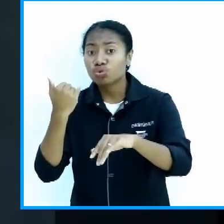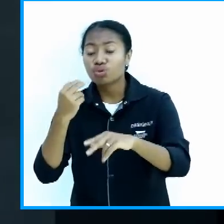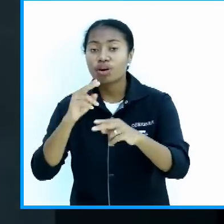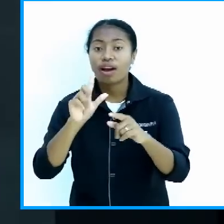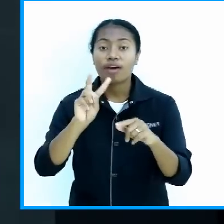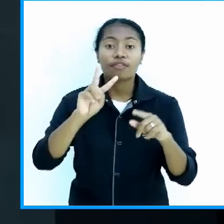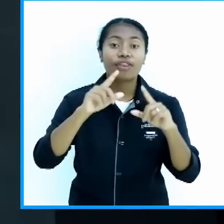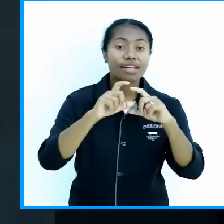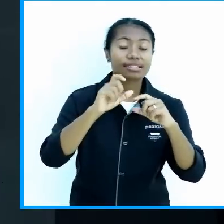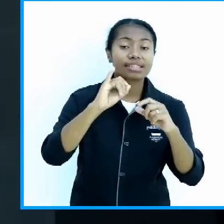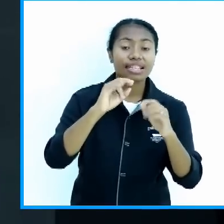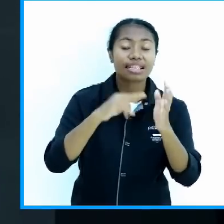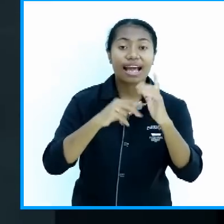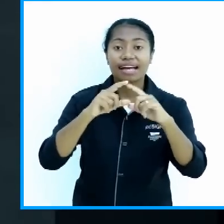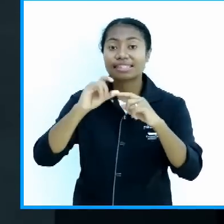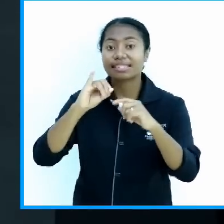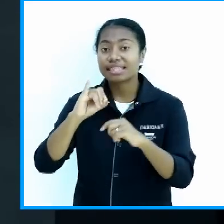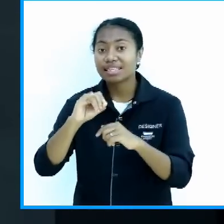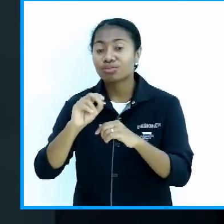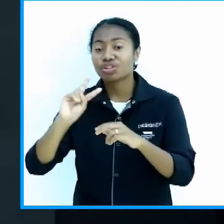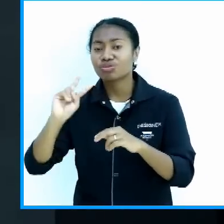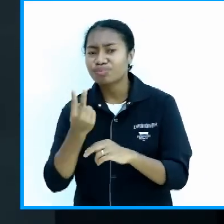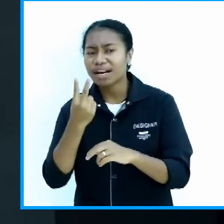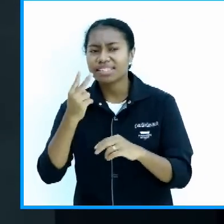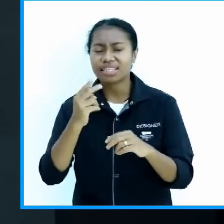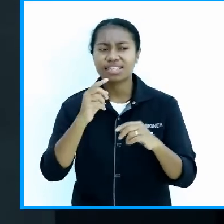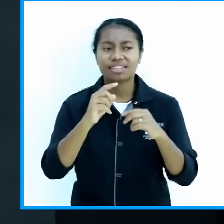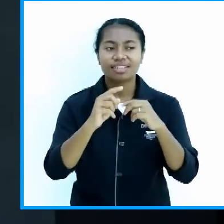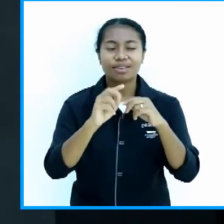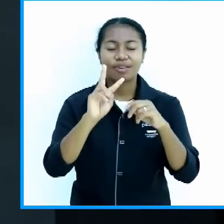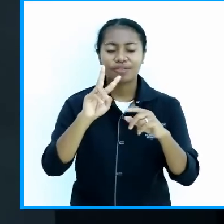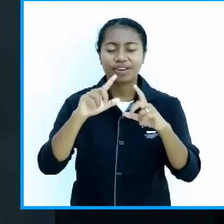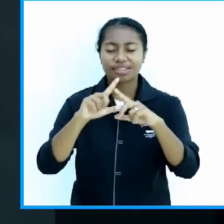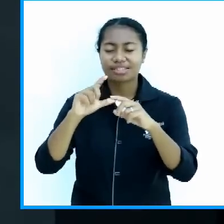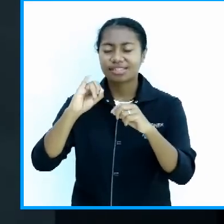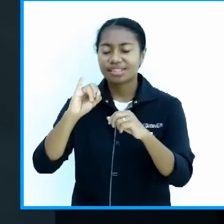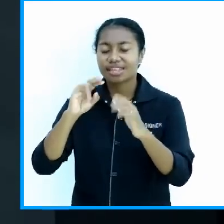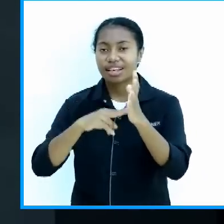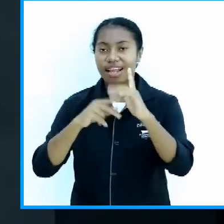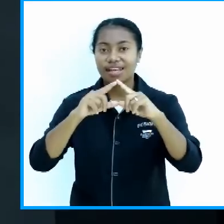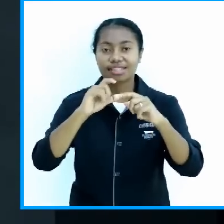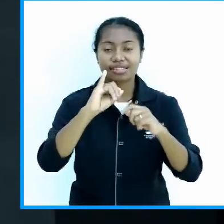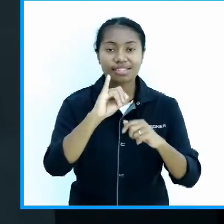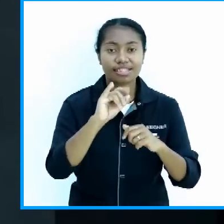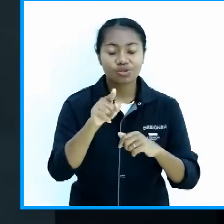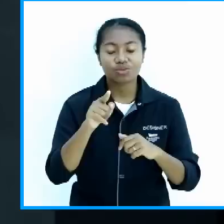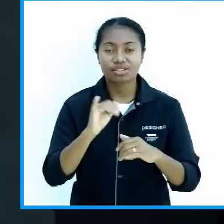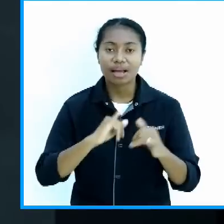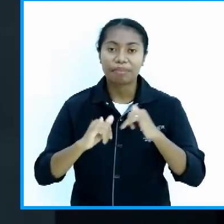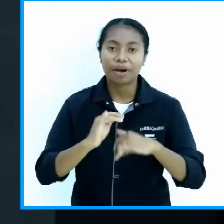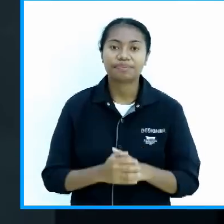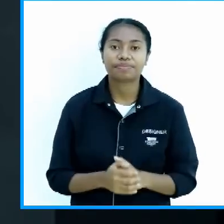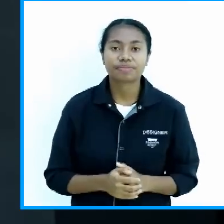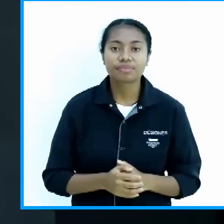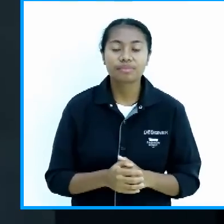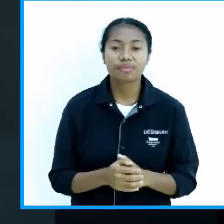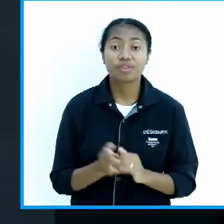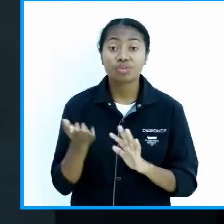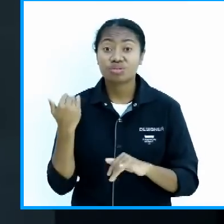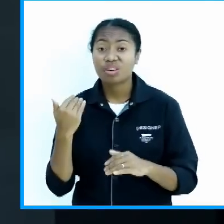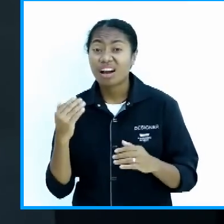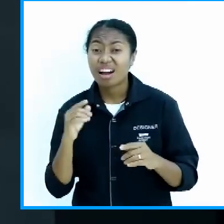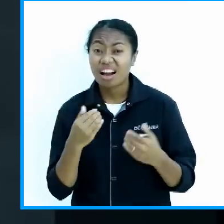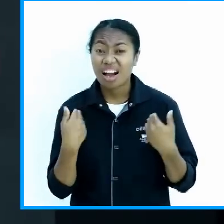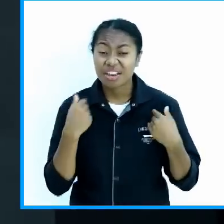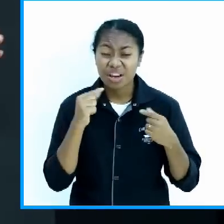Baru kemudian nanti akan berubah jadi vaksinasi. Nah, si Edward Jenner ini dulu begitu ada pasien, kan banyak yang